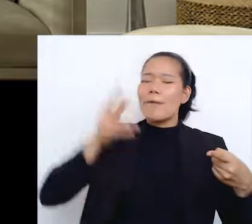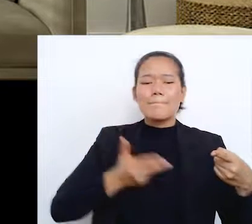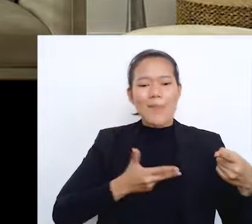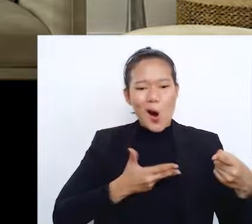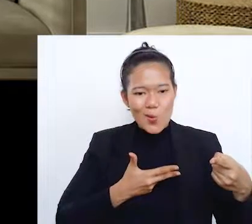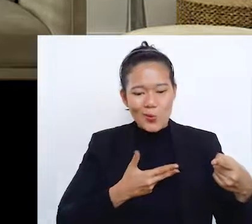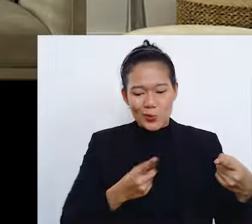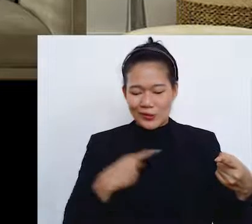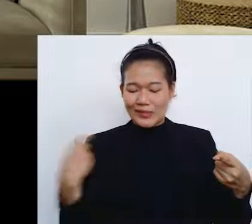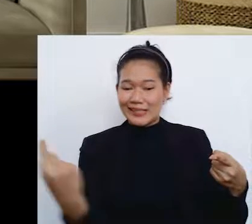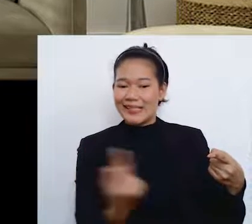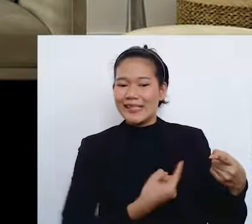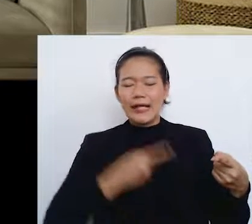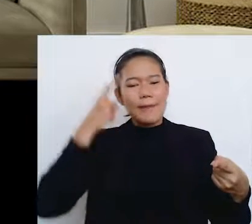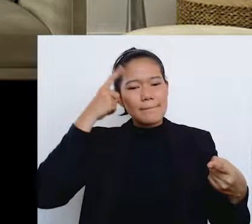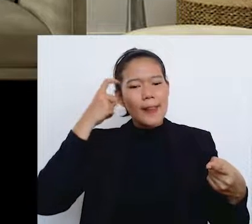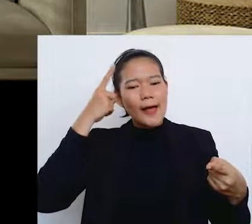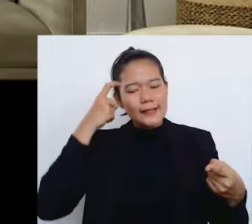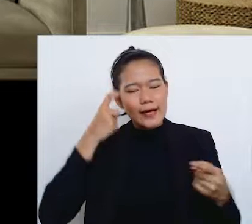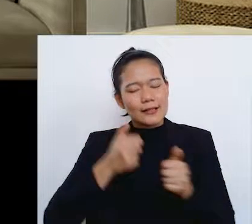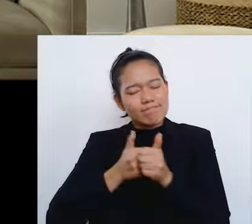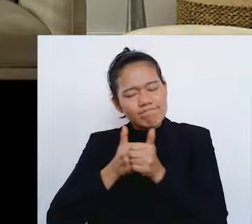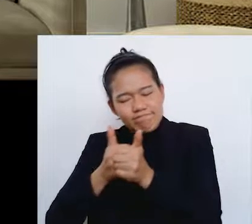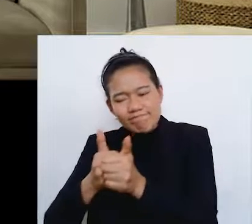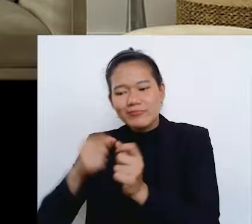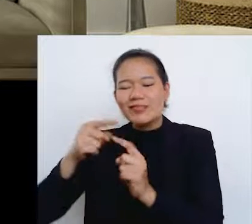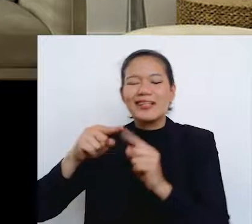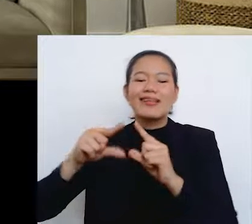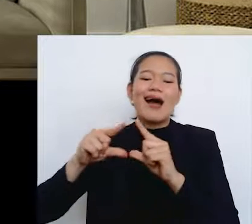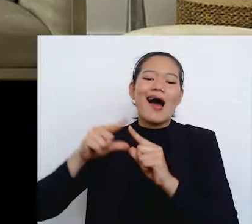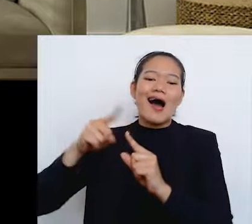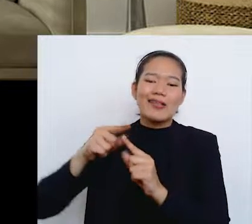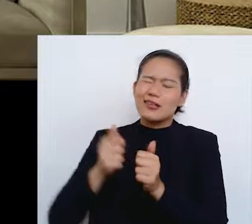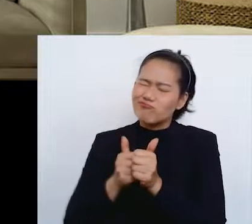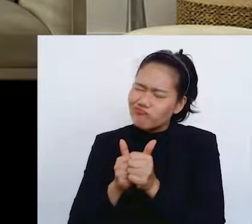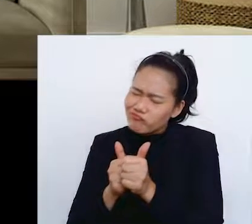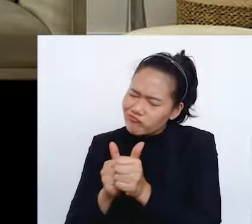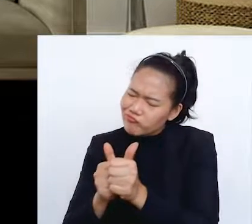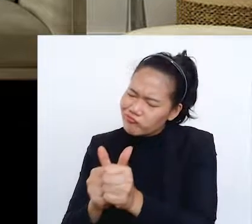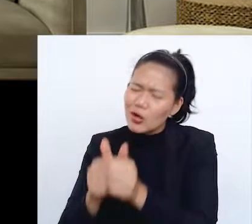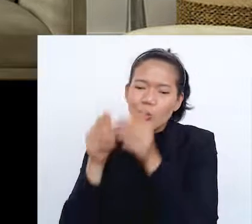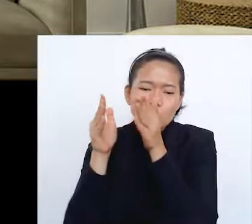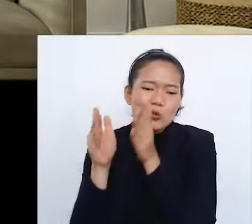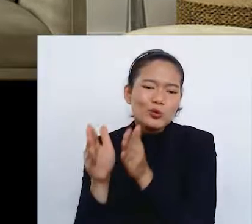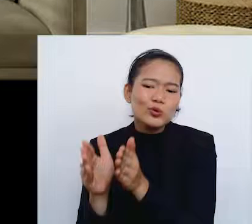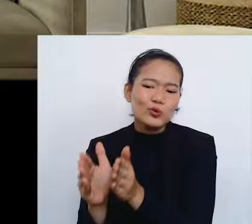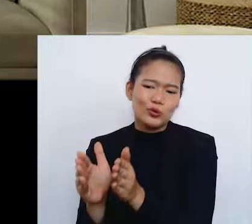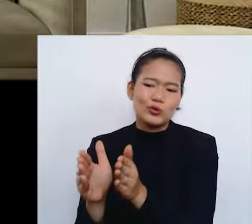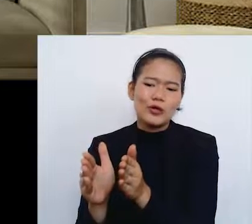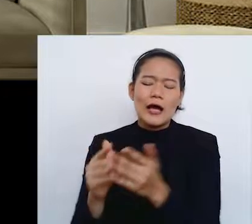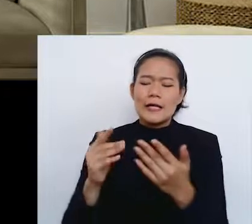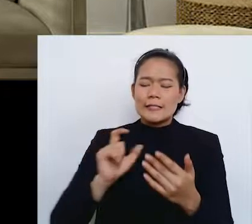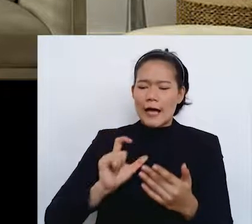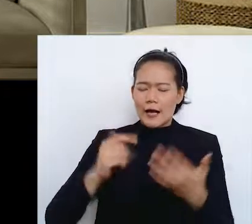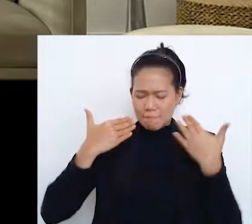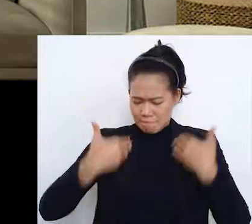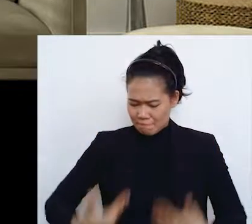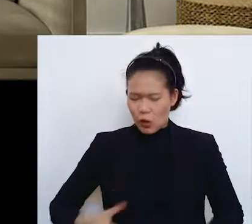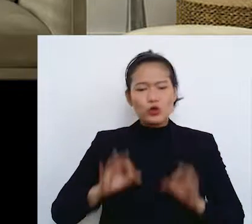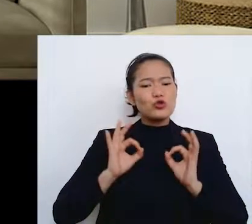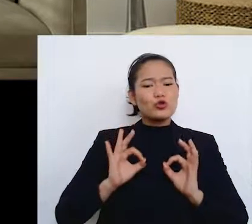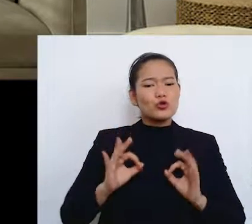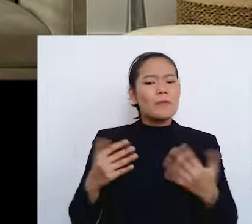Tuhan ingin supaya kita belajar taat. Taat di dalam secara khusus mencukupkan